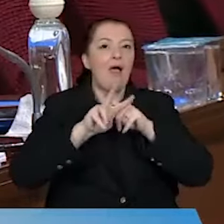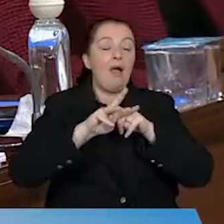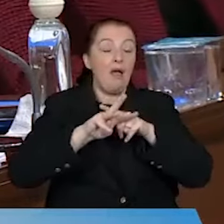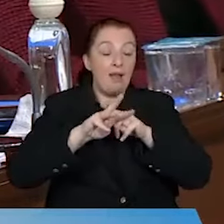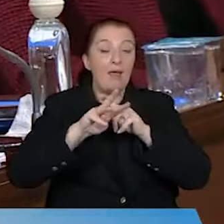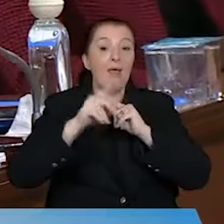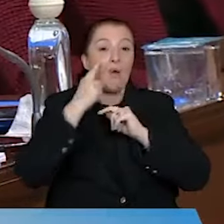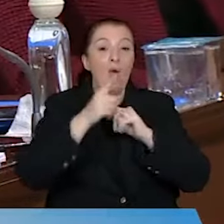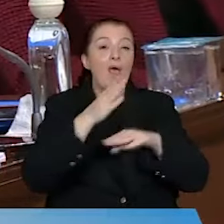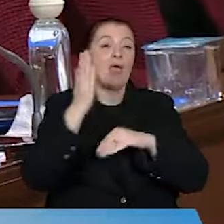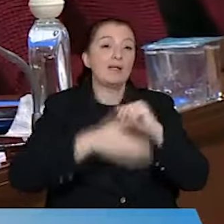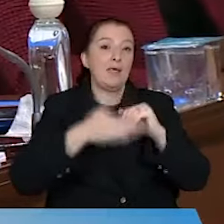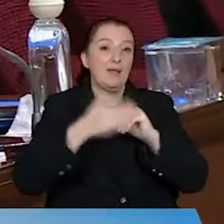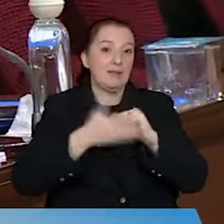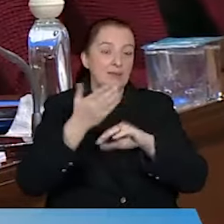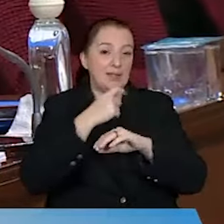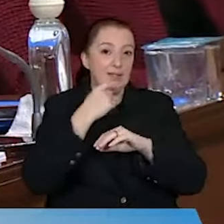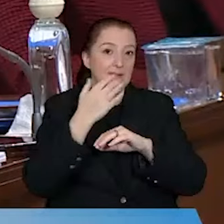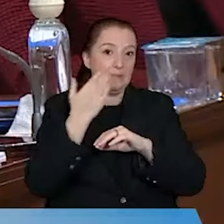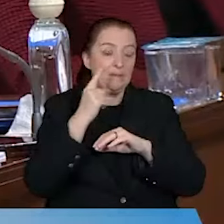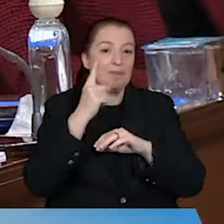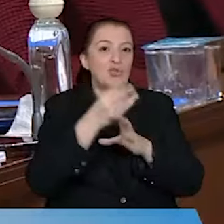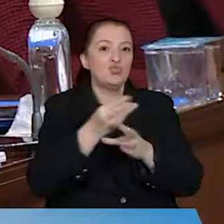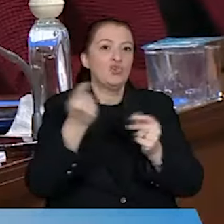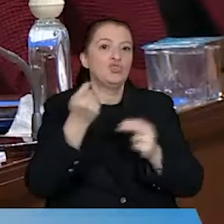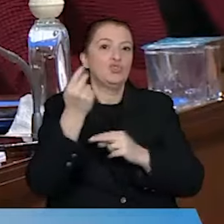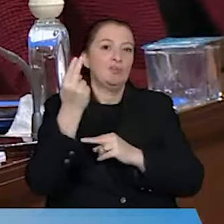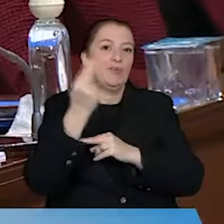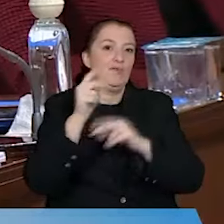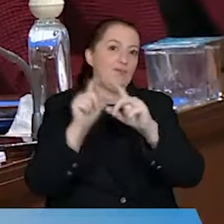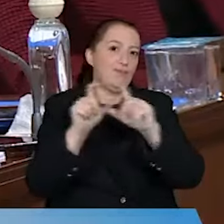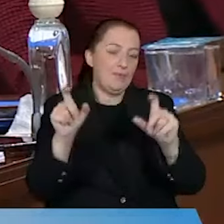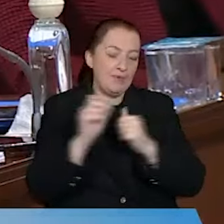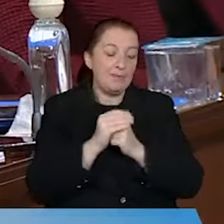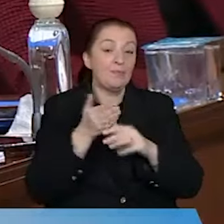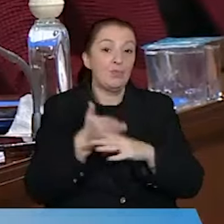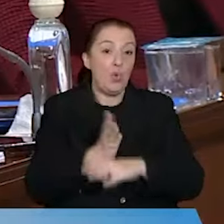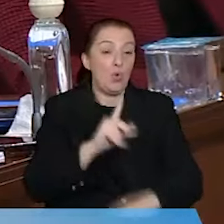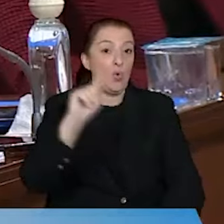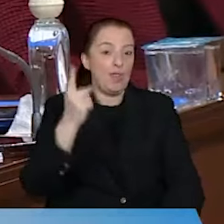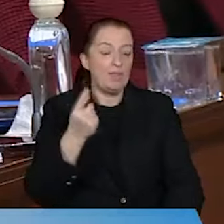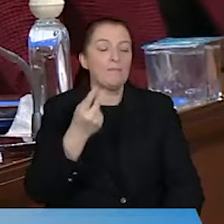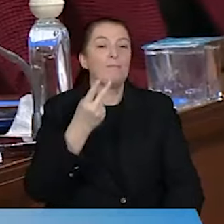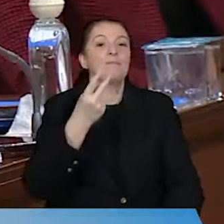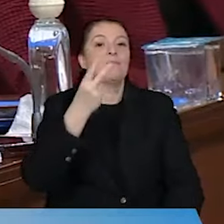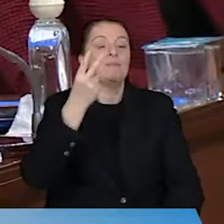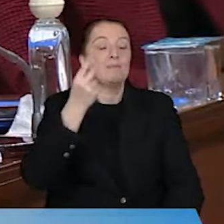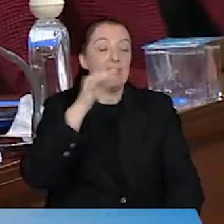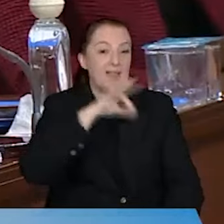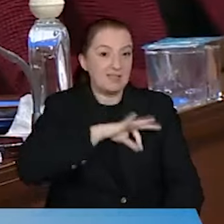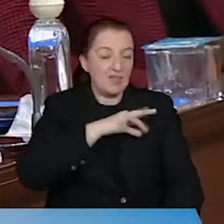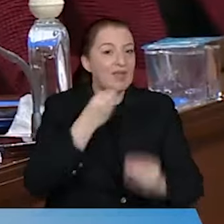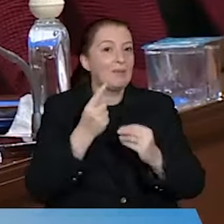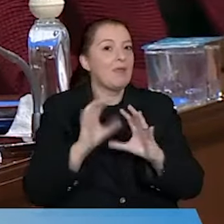Bakın, ihale yasaklısıydı birçok iştirak şirketi. Doğru yönetim, tasarruf ve iyi